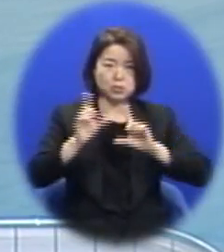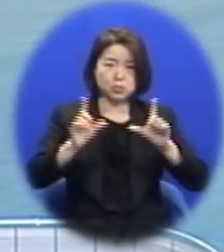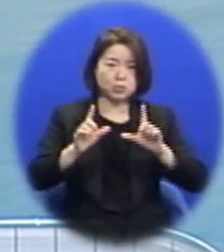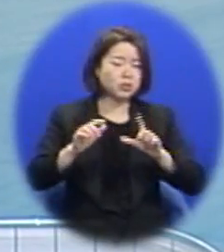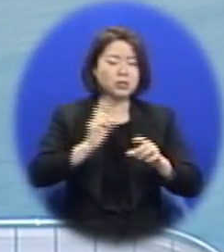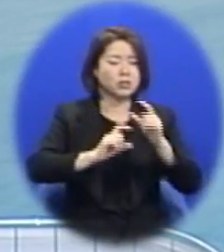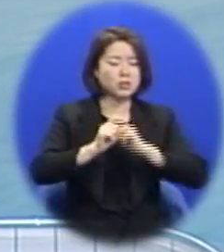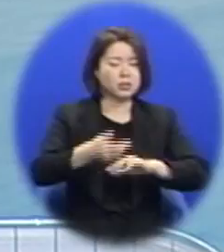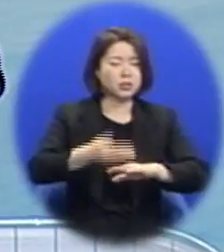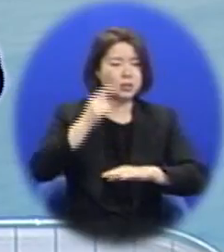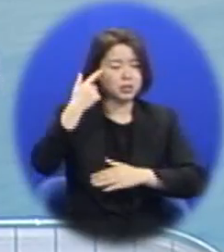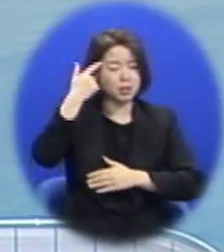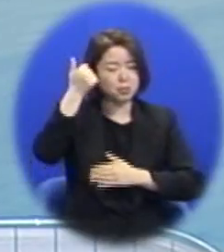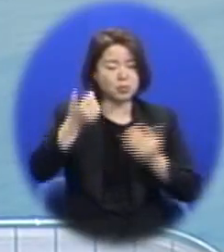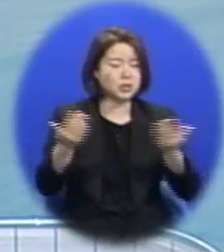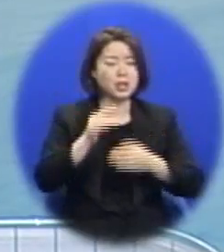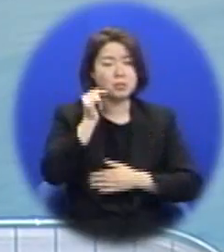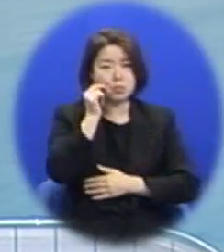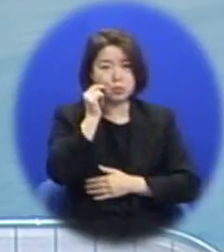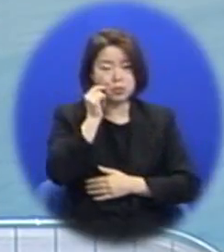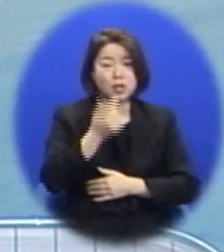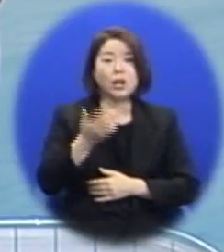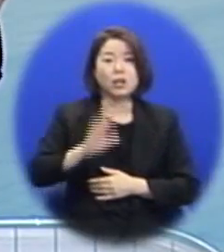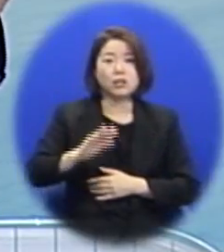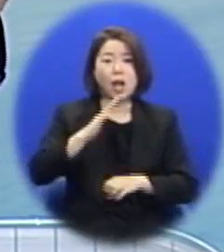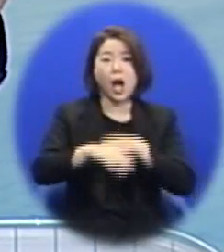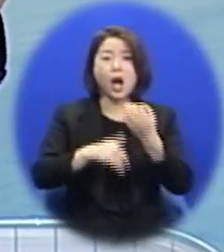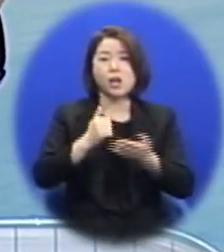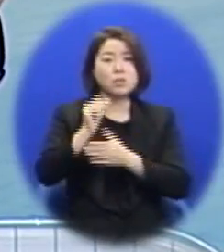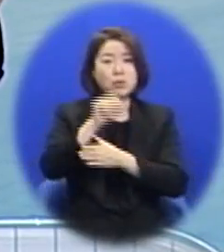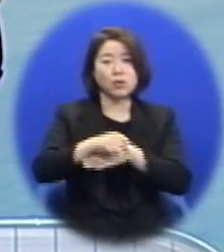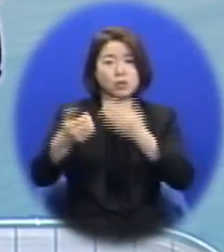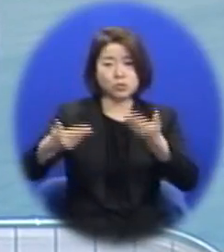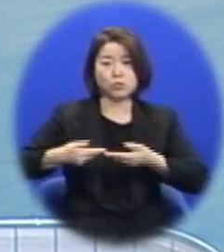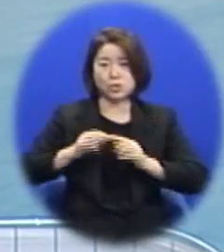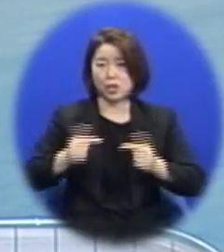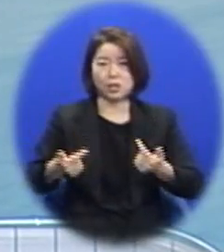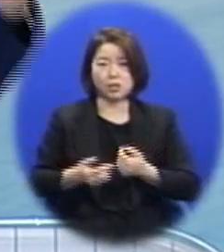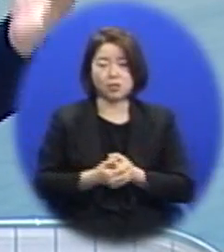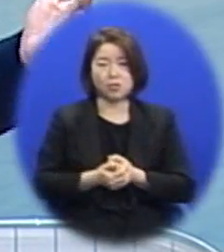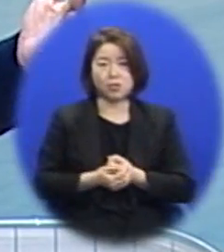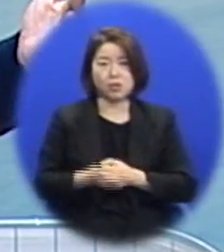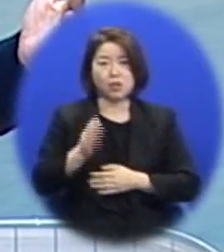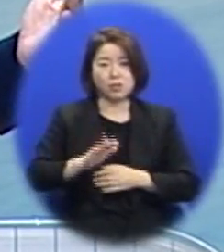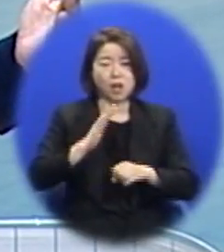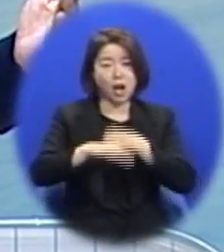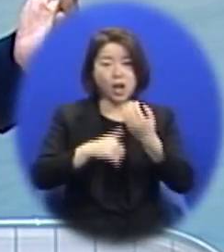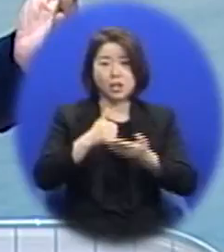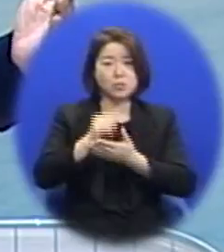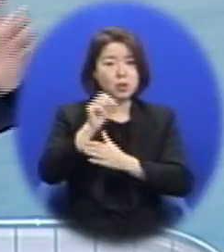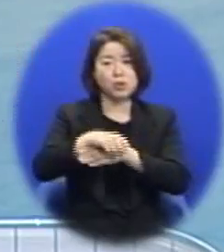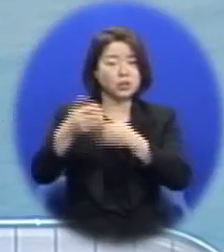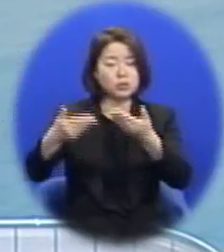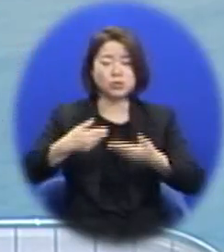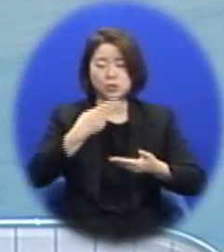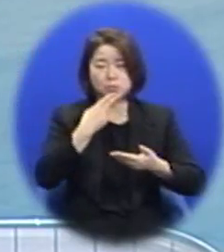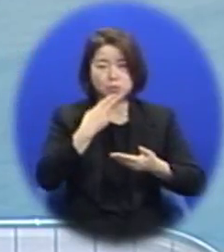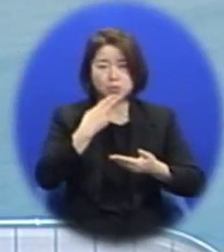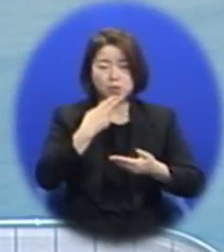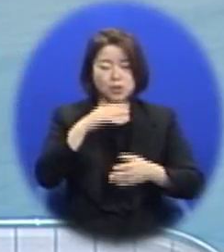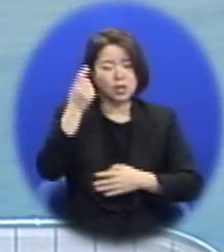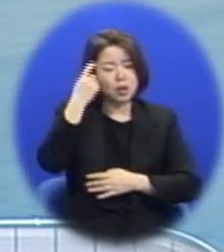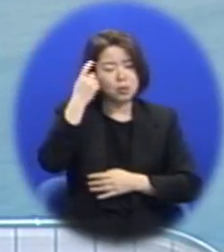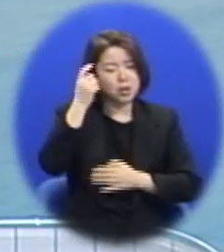없겠다. 근데 문제는 하나님이 허락하시지 않는 것. 하나님이 허락하심이 없어요. 하나님이